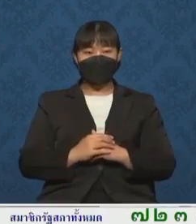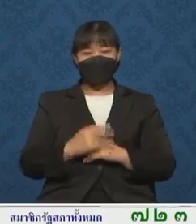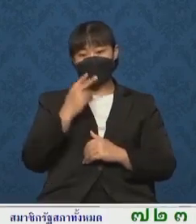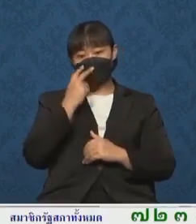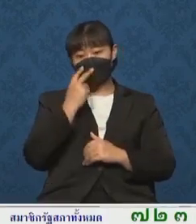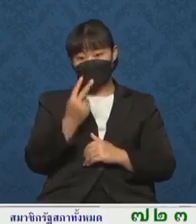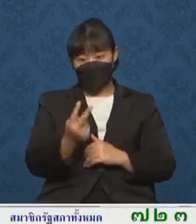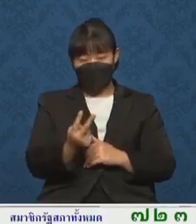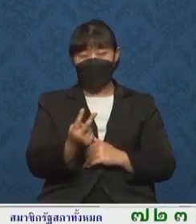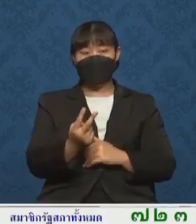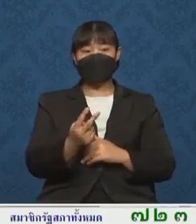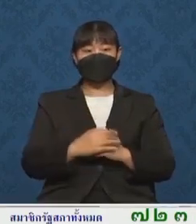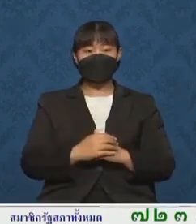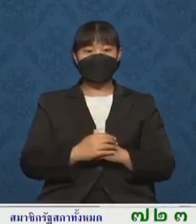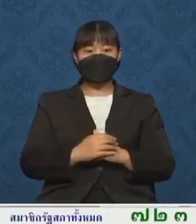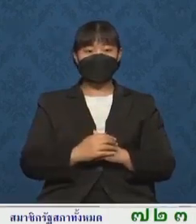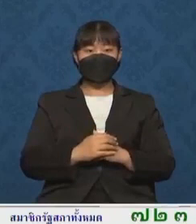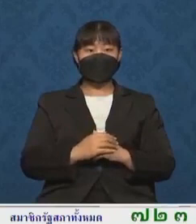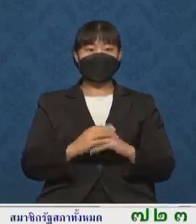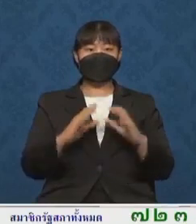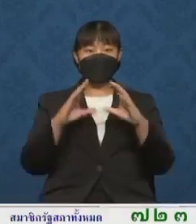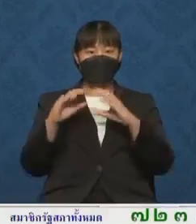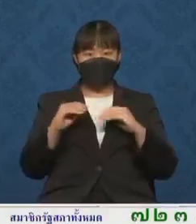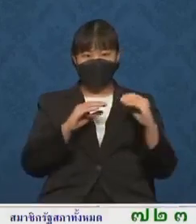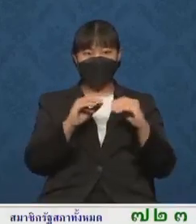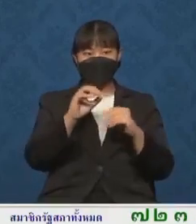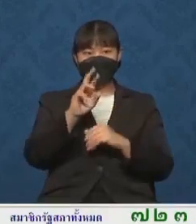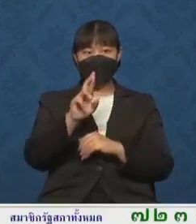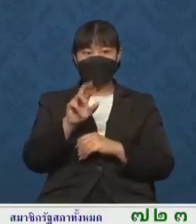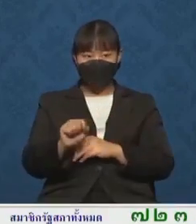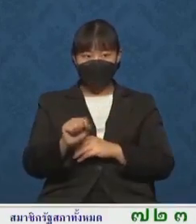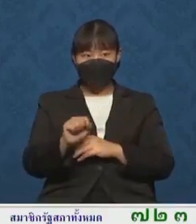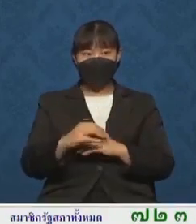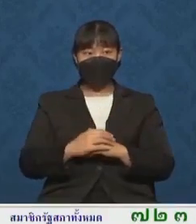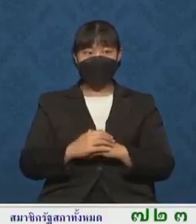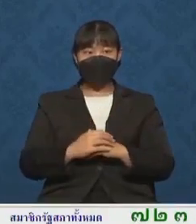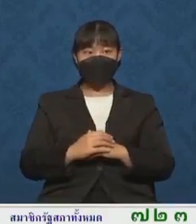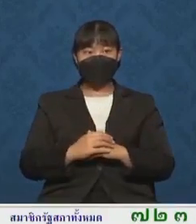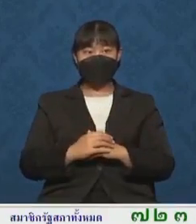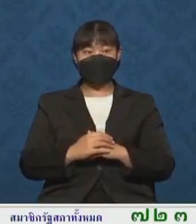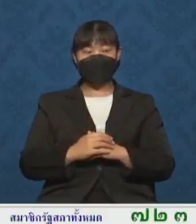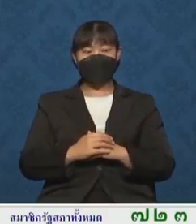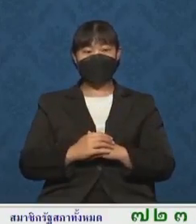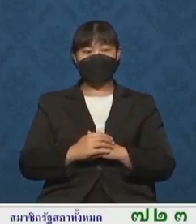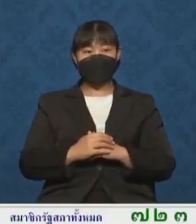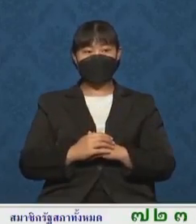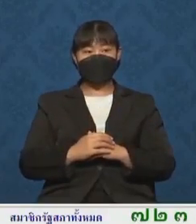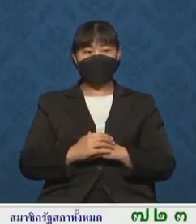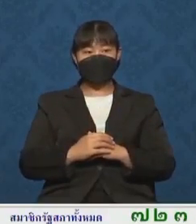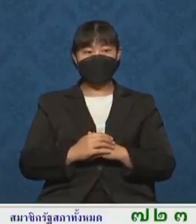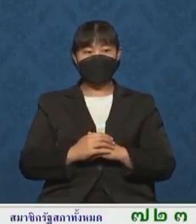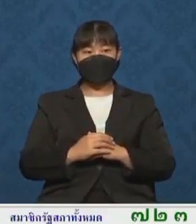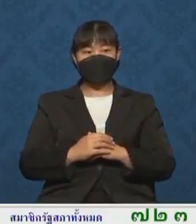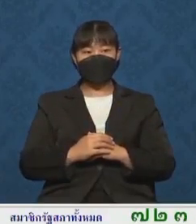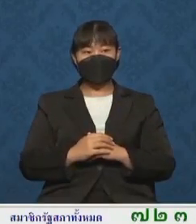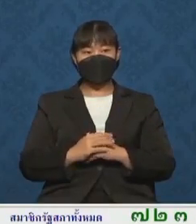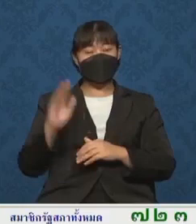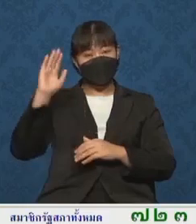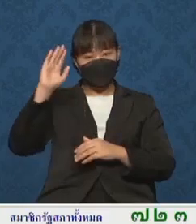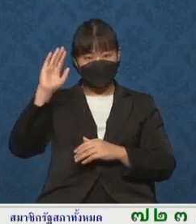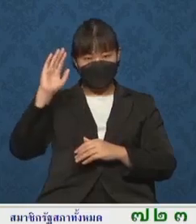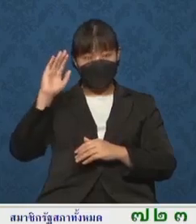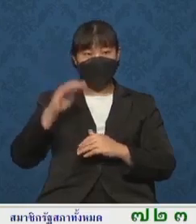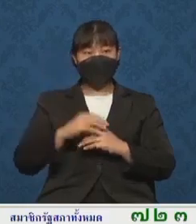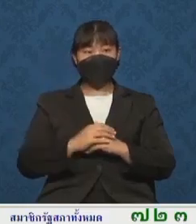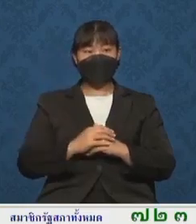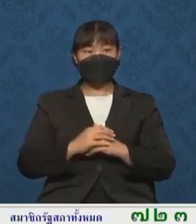การประชุมสภาครับว่ามีเพื่อนสมาชิกลุกขึ้นประท้วงให้ผู้ชี้แจงเก่าหากันแบบอย่างนี้นะครับไม่เป็นไรครับ